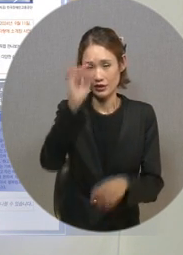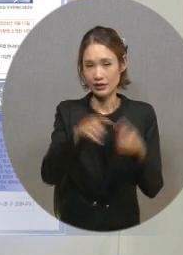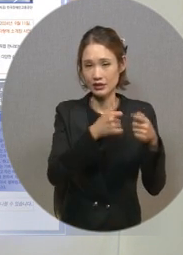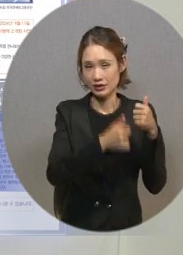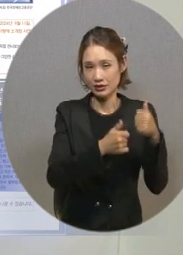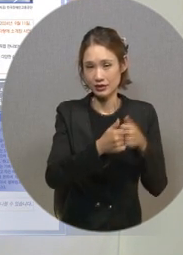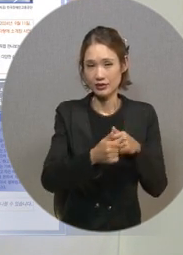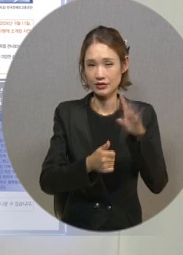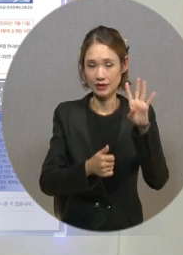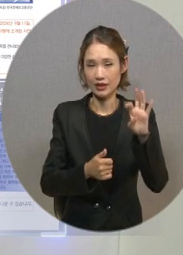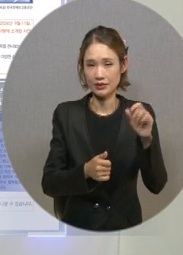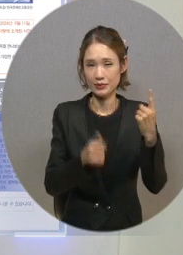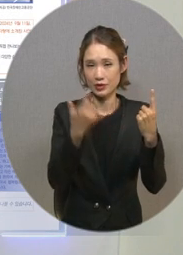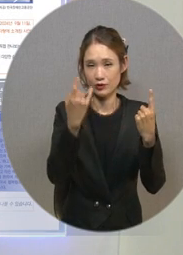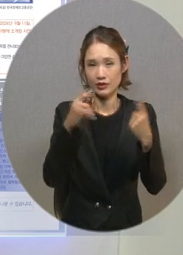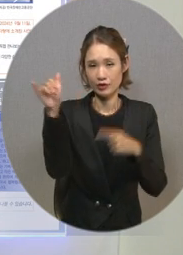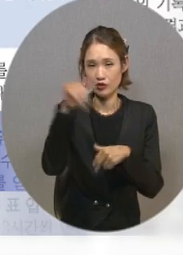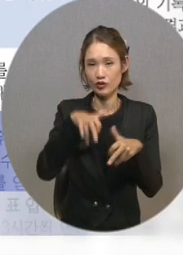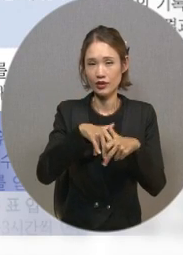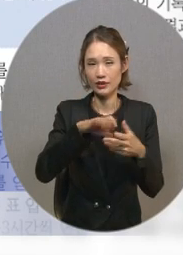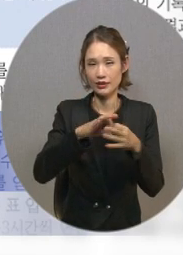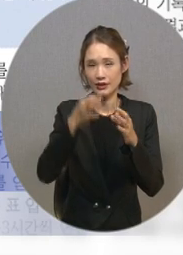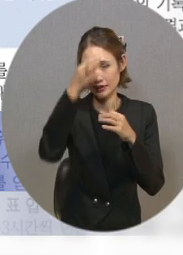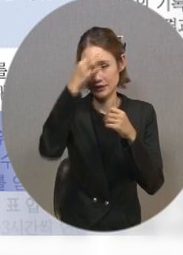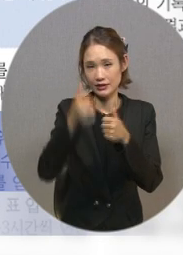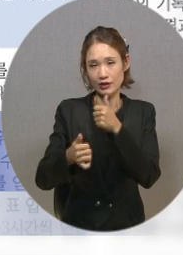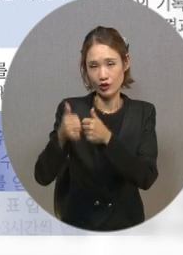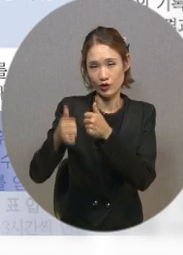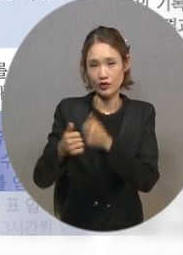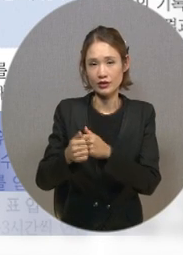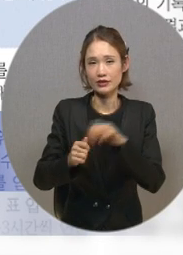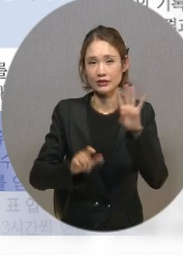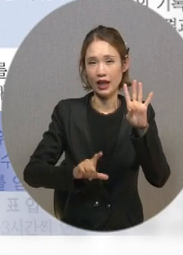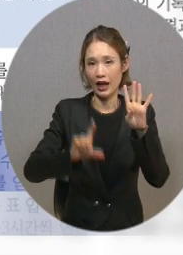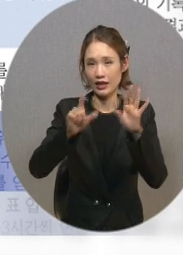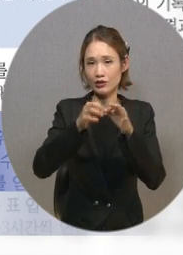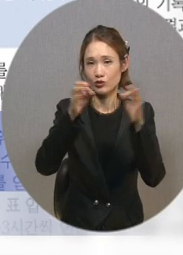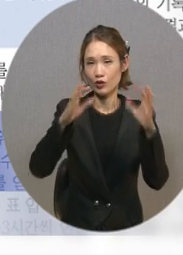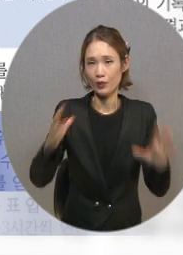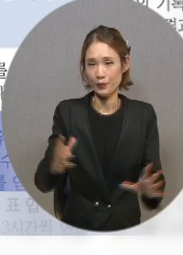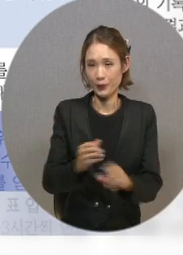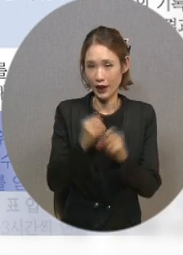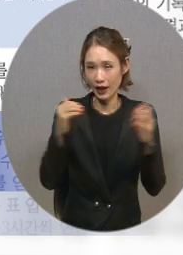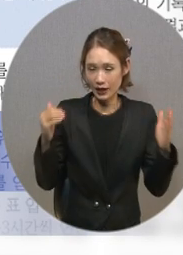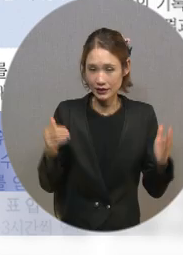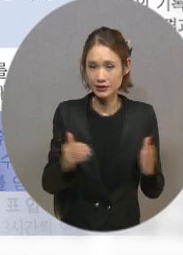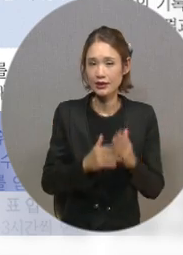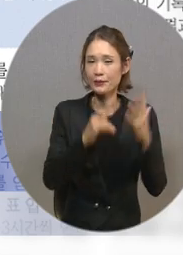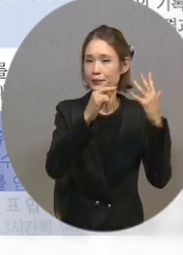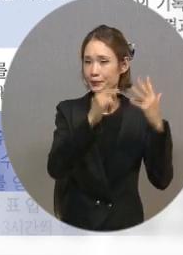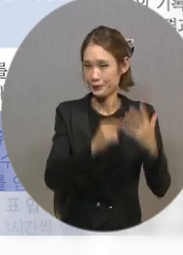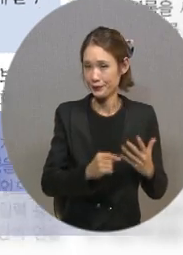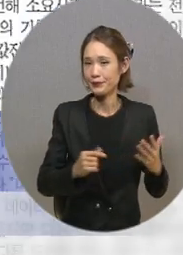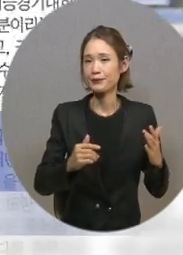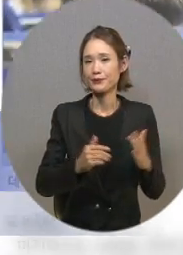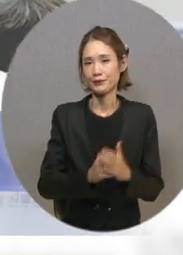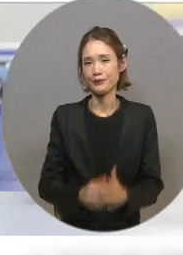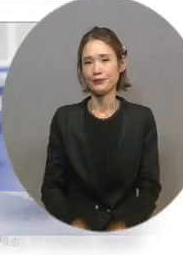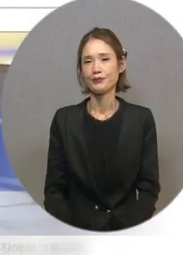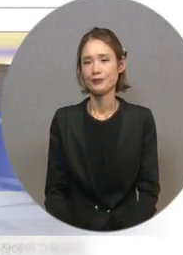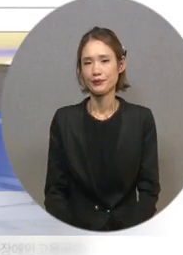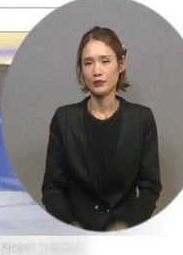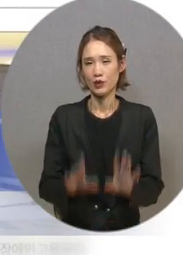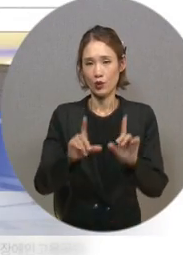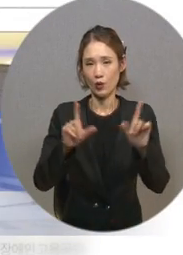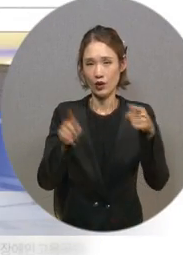41회 전국 장애인 기능 경기 대회가 어 4일간의 일정을 모두 마치고 대단원에 막을 내렸습니다